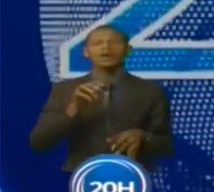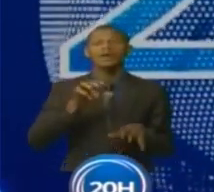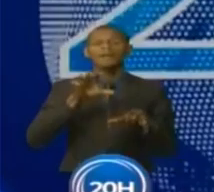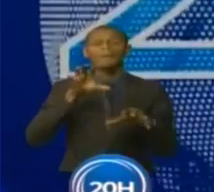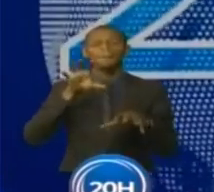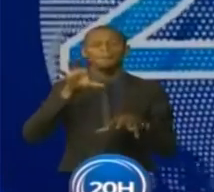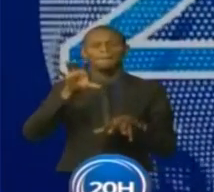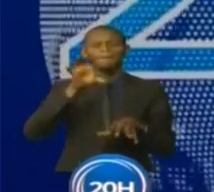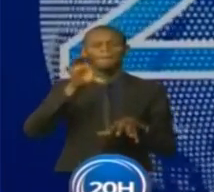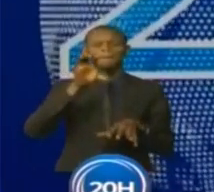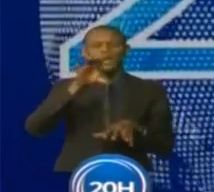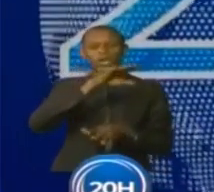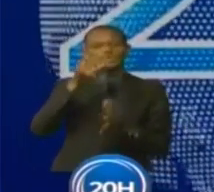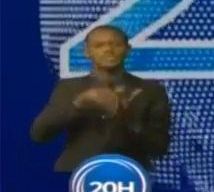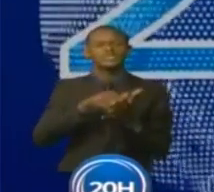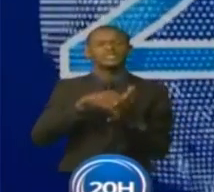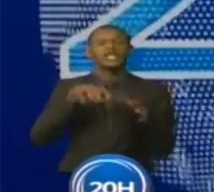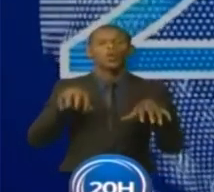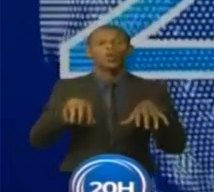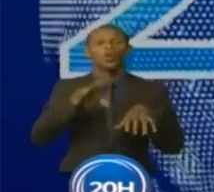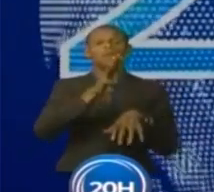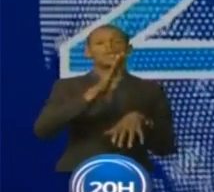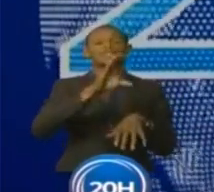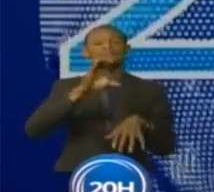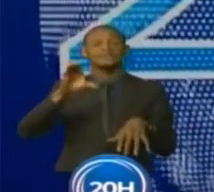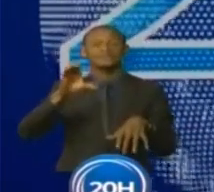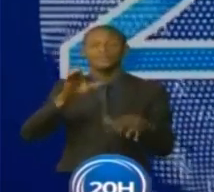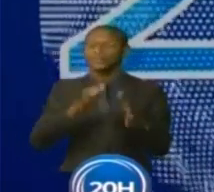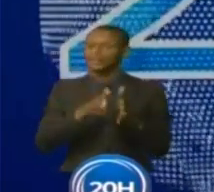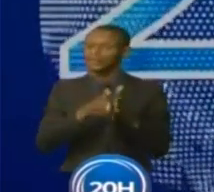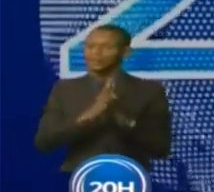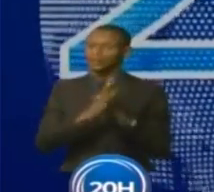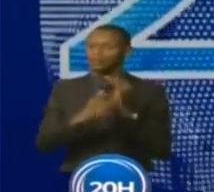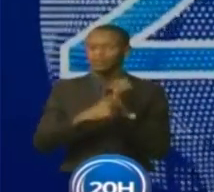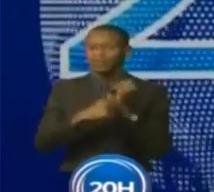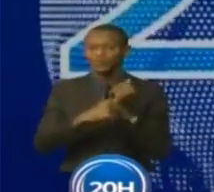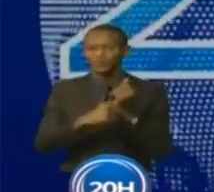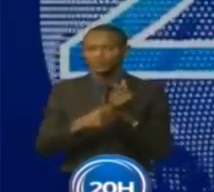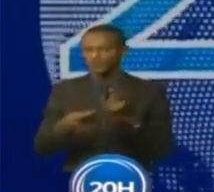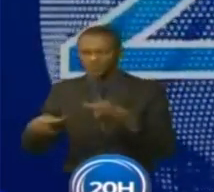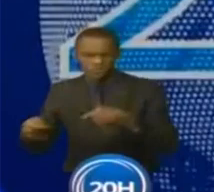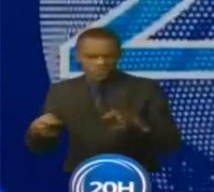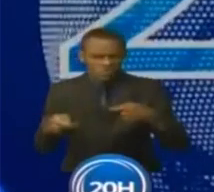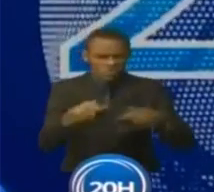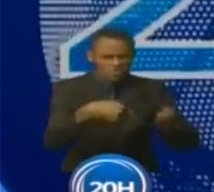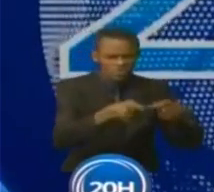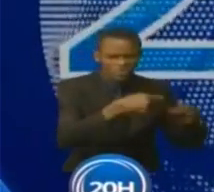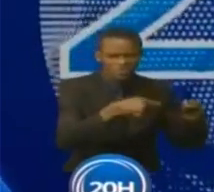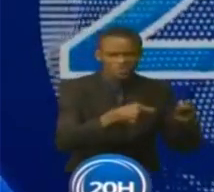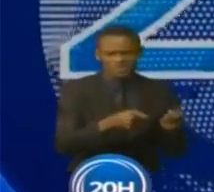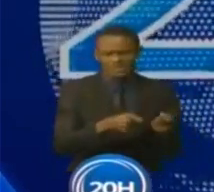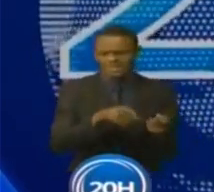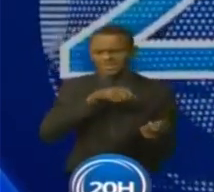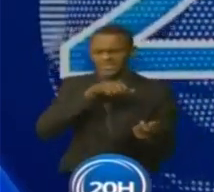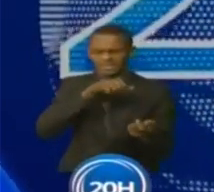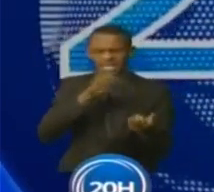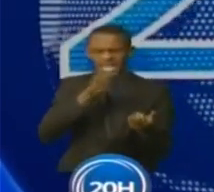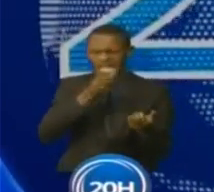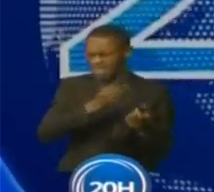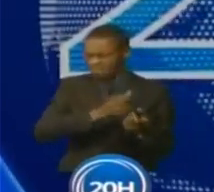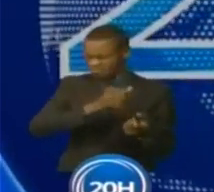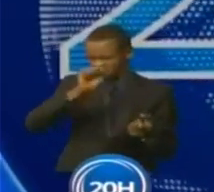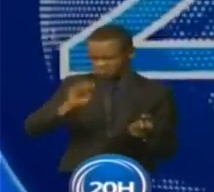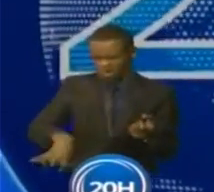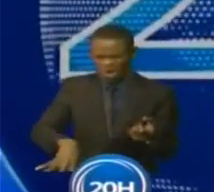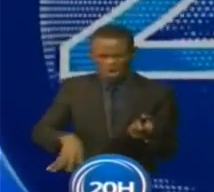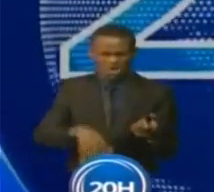à s'abstenir de toute action de nature à dégrader, à salir, à mutiler ou à susciter du mépris